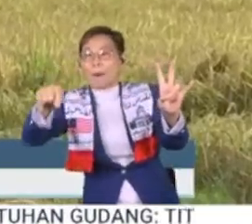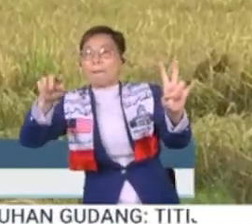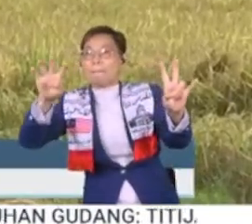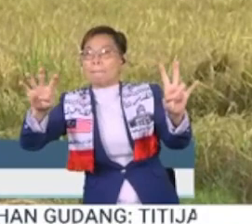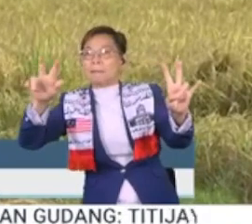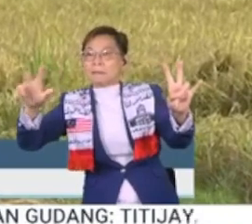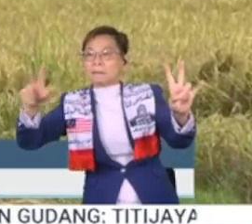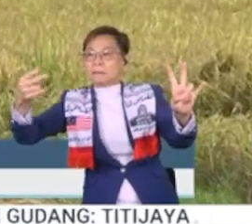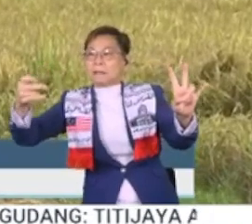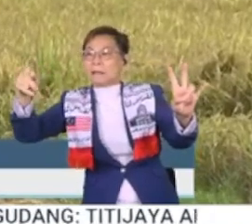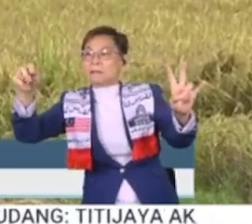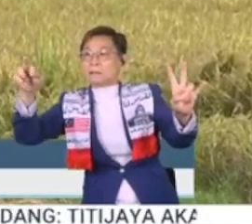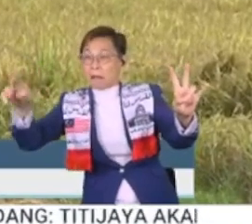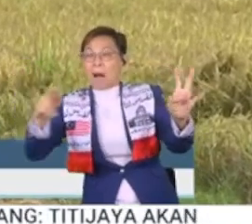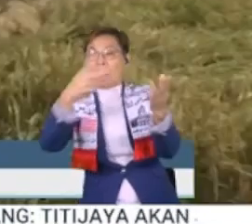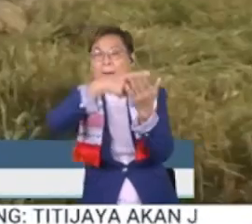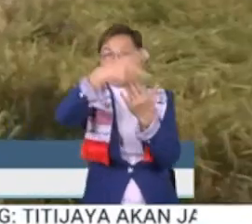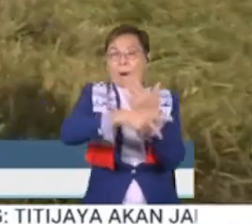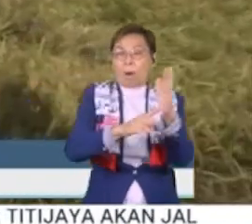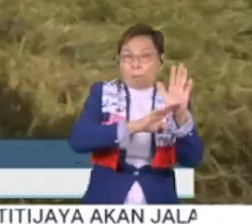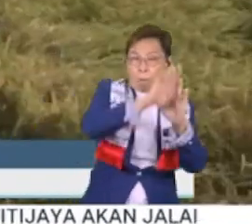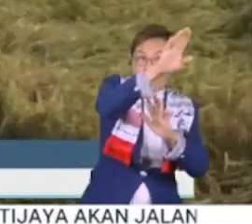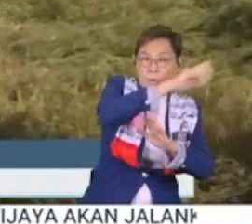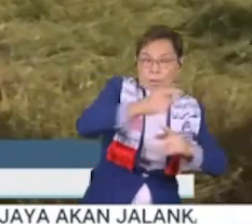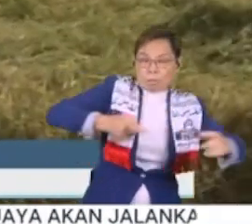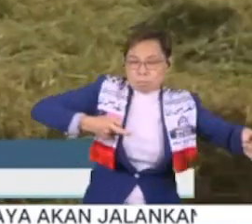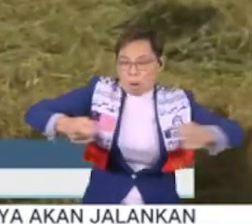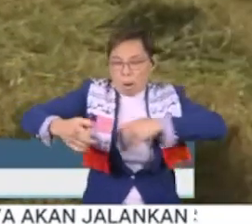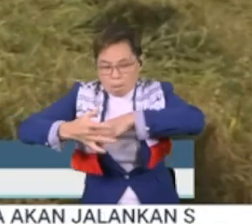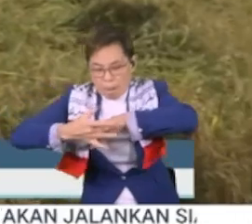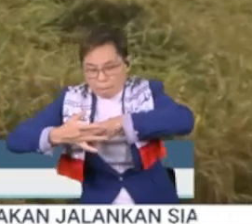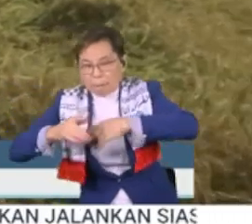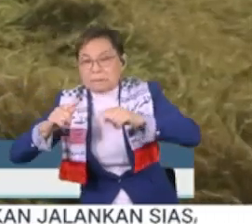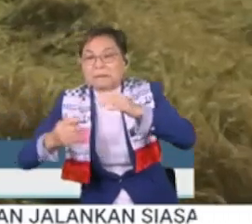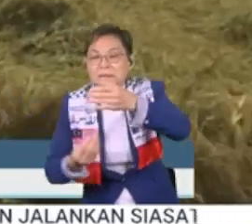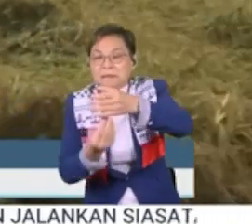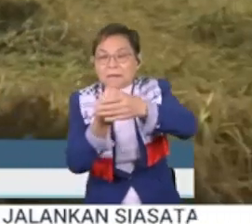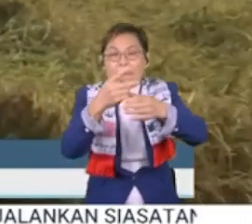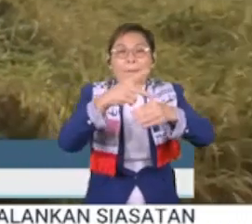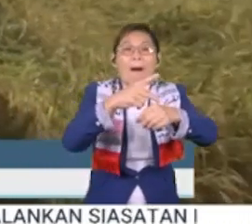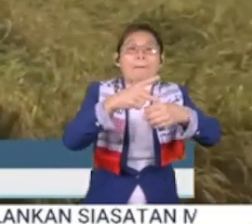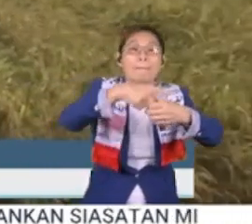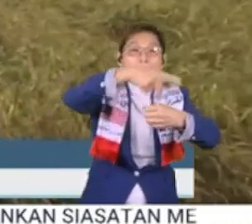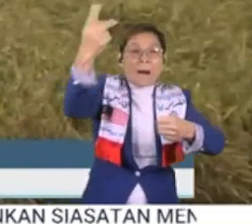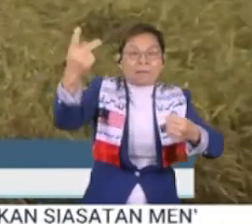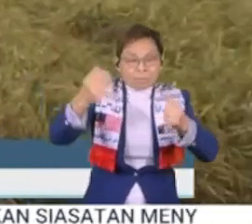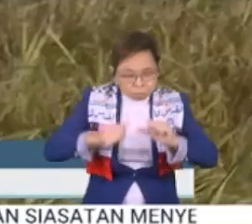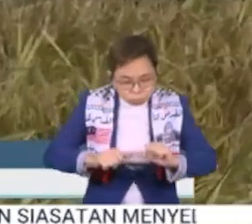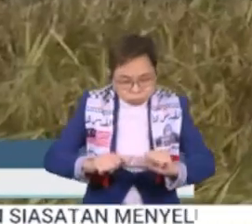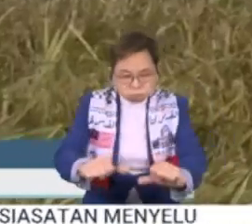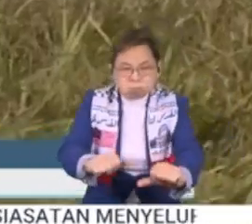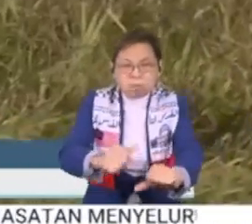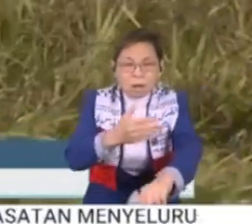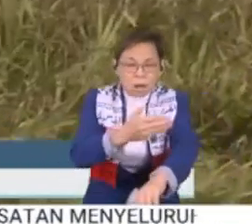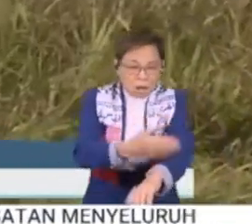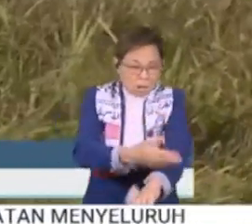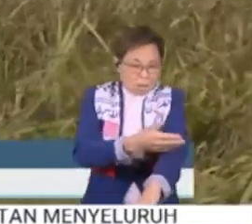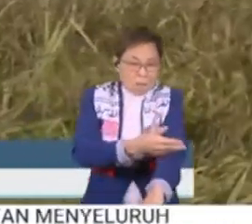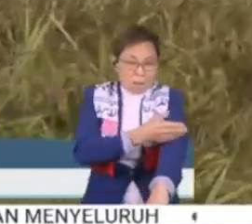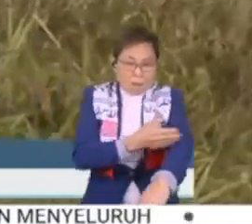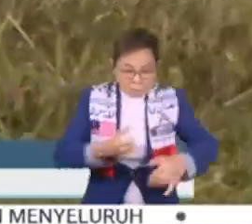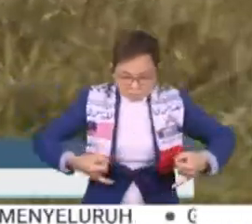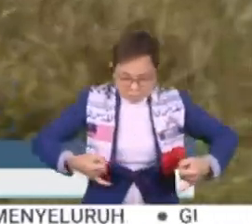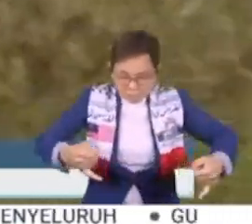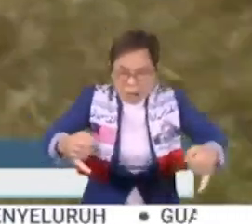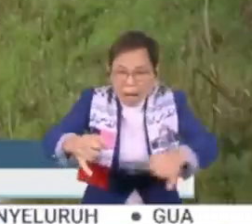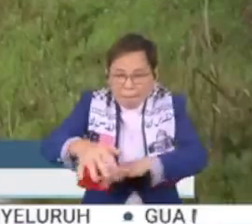7,392.43 hektar program pembangunan dan pengurusan teknologi tanaman padi secara Lestari program menaik taraf Jalan pertanian